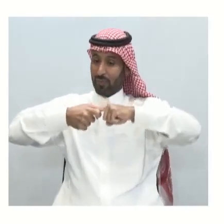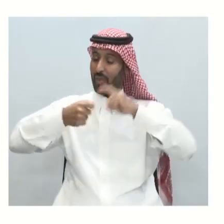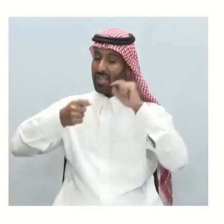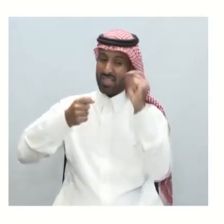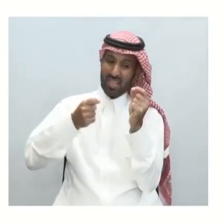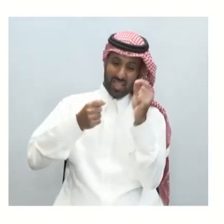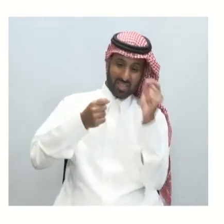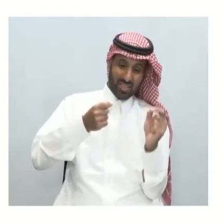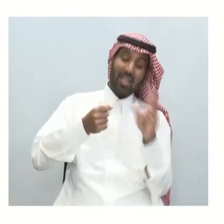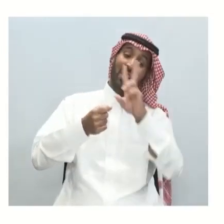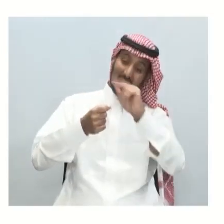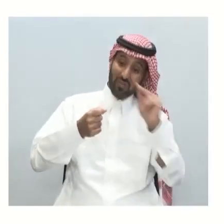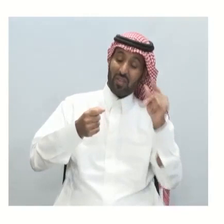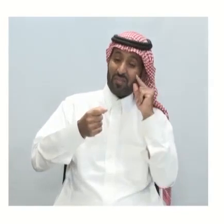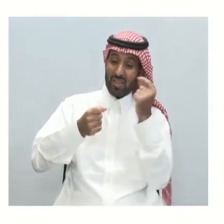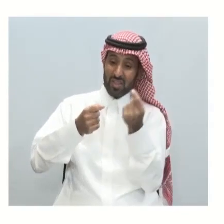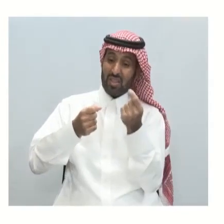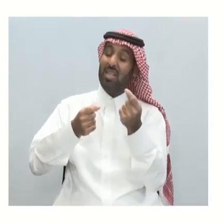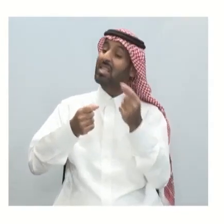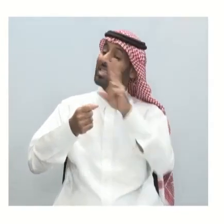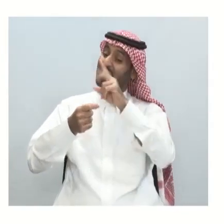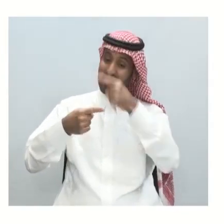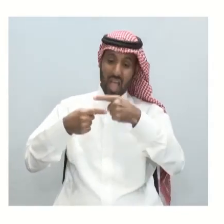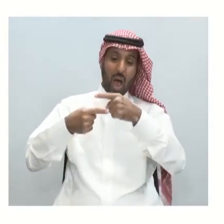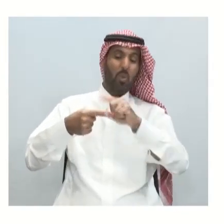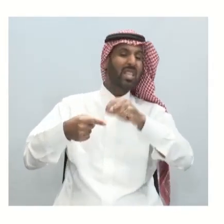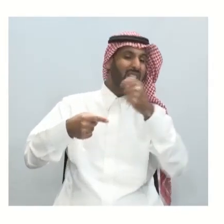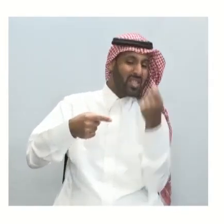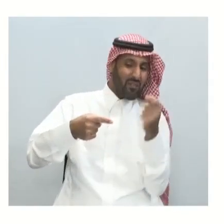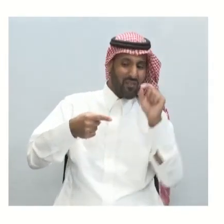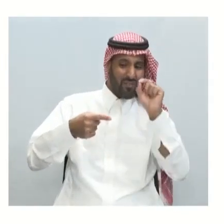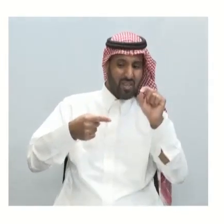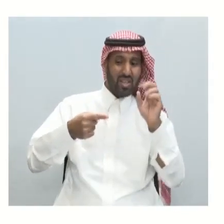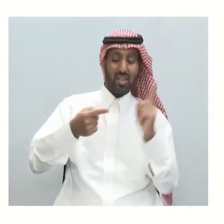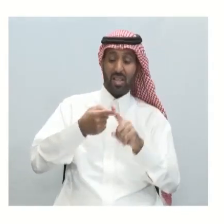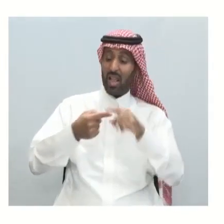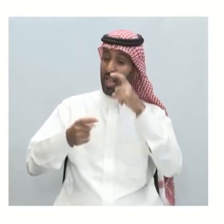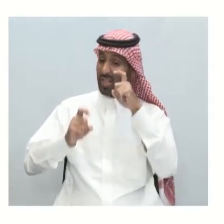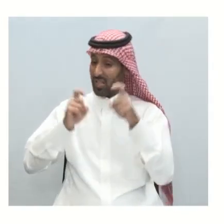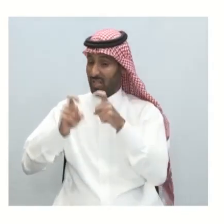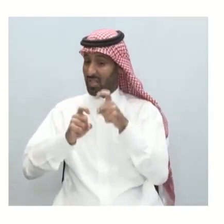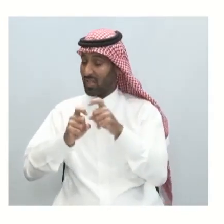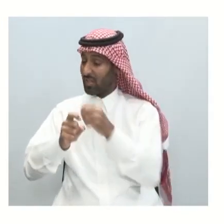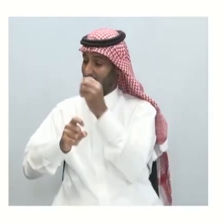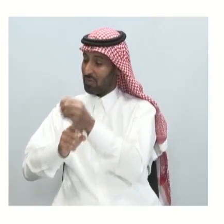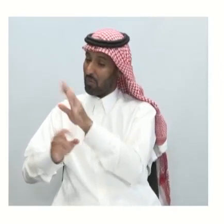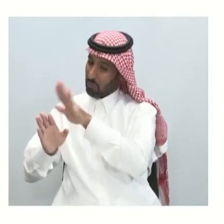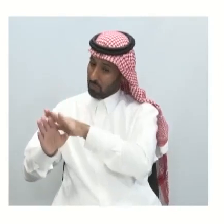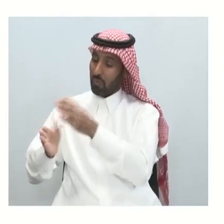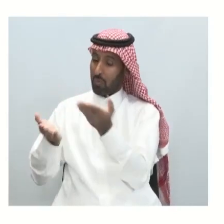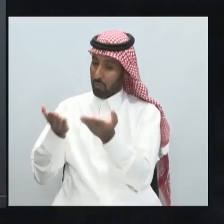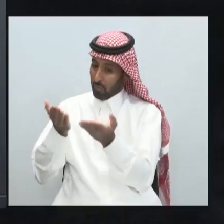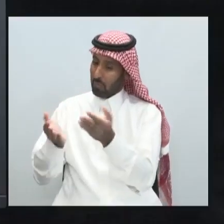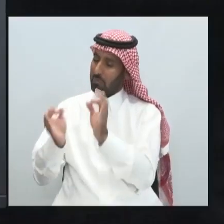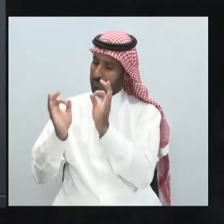ذرتين متماثلتين تساوي صفرا يعني هذا ان الالكترونات موزعه بالتساوي بين الذرتين